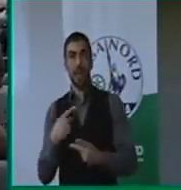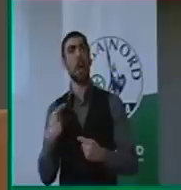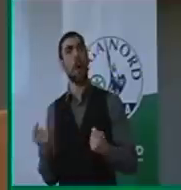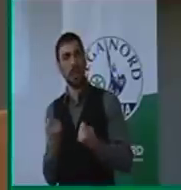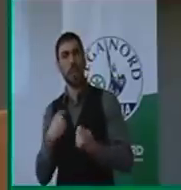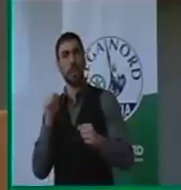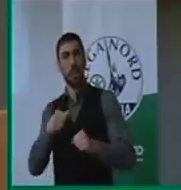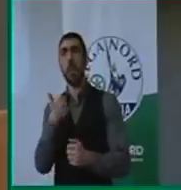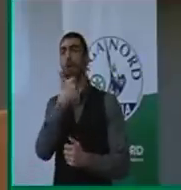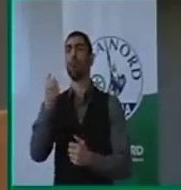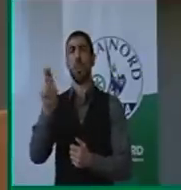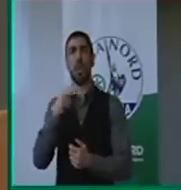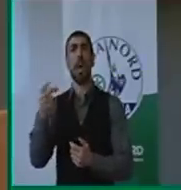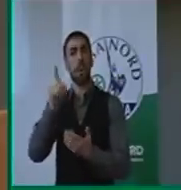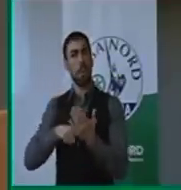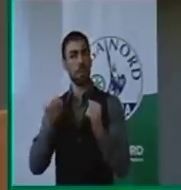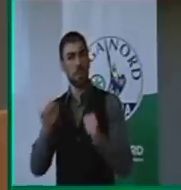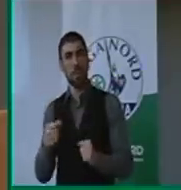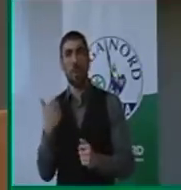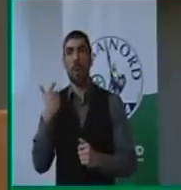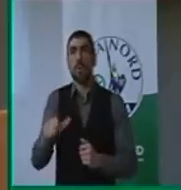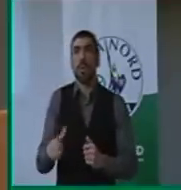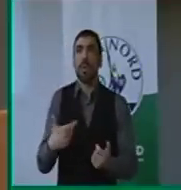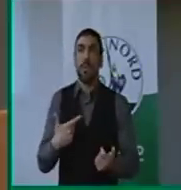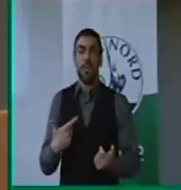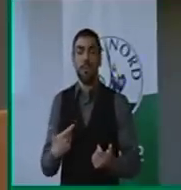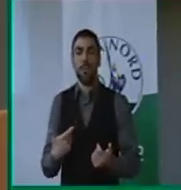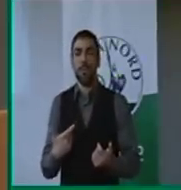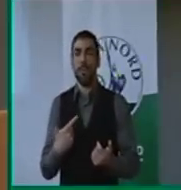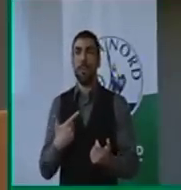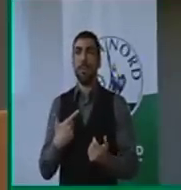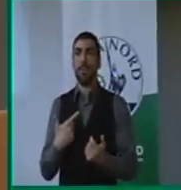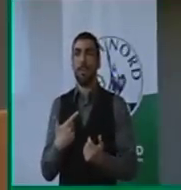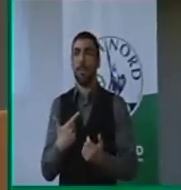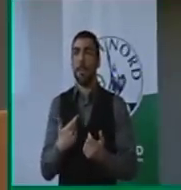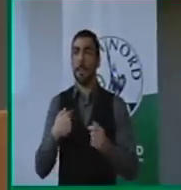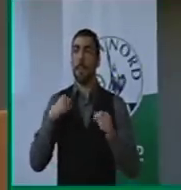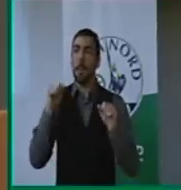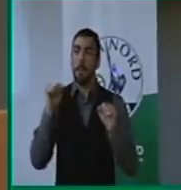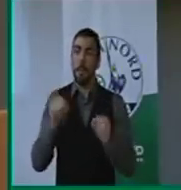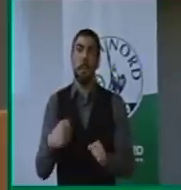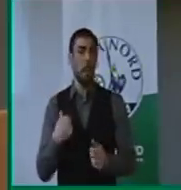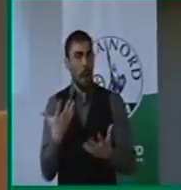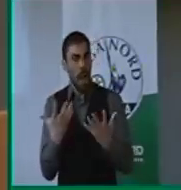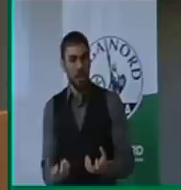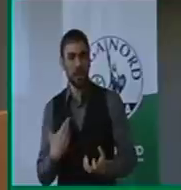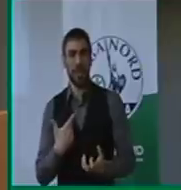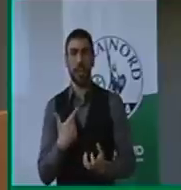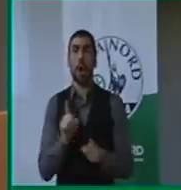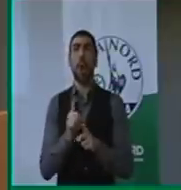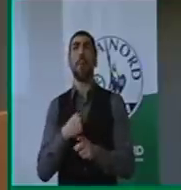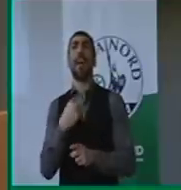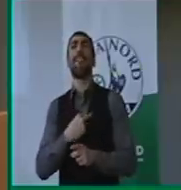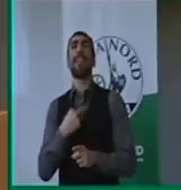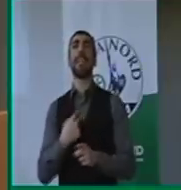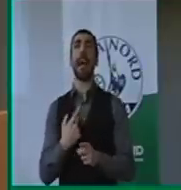€300 al mese nonostante il mio lavoro adesso mi garantisca un introito abbastanza corposo e che sicuramente mi permette di vivere la mia vita in maniera